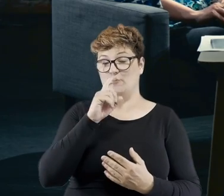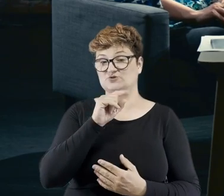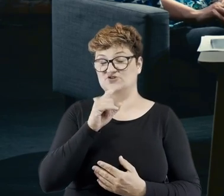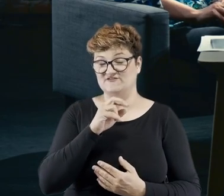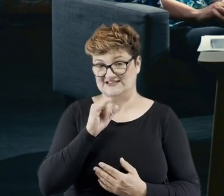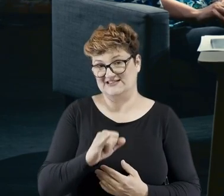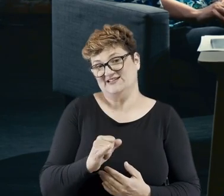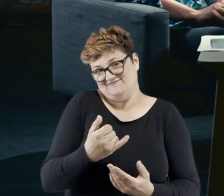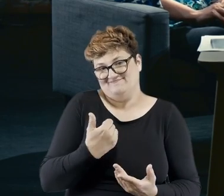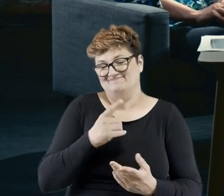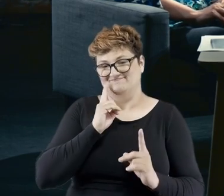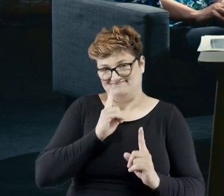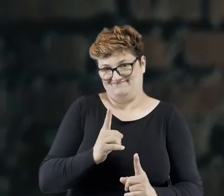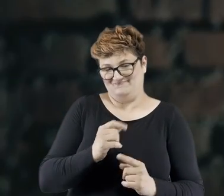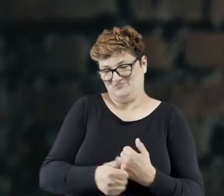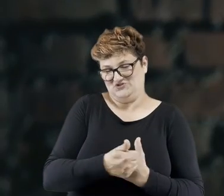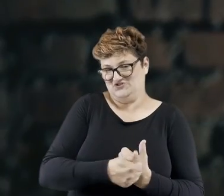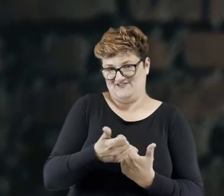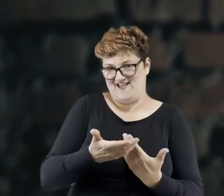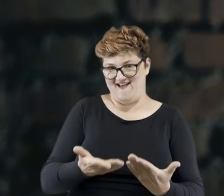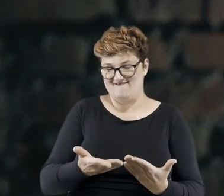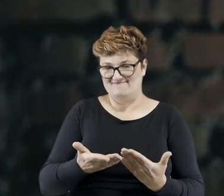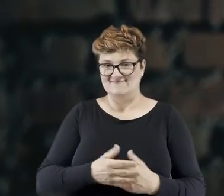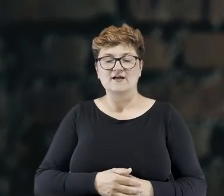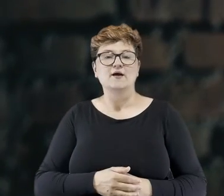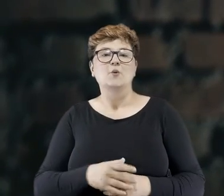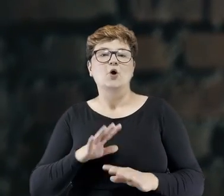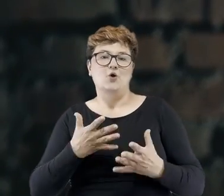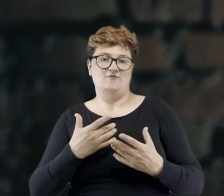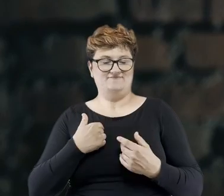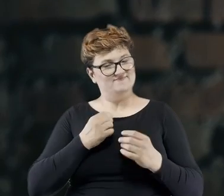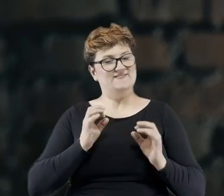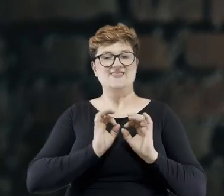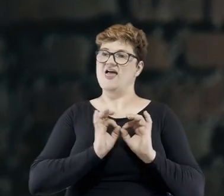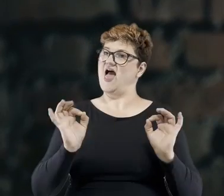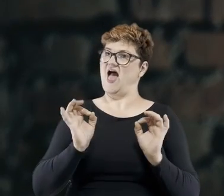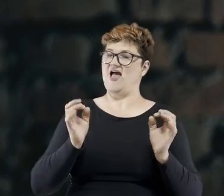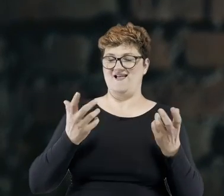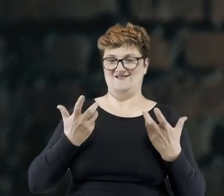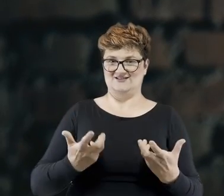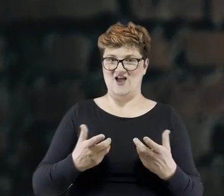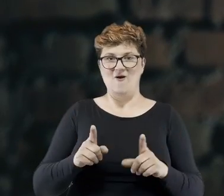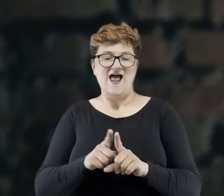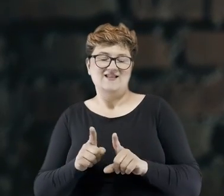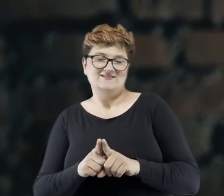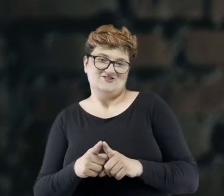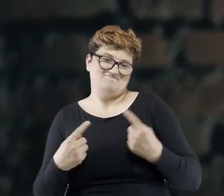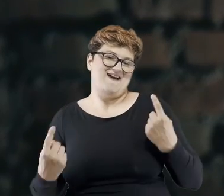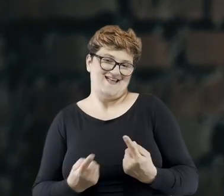Przybyszewskiego z przyczyn, no jakby ona miała taką swoją stronę idealistyczną, ale też miała